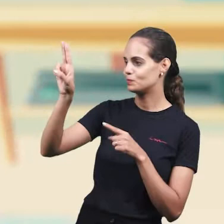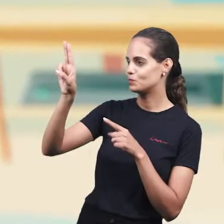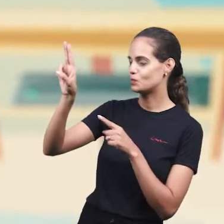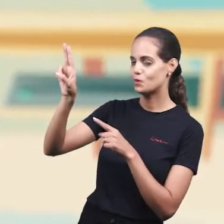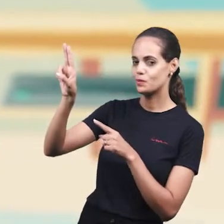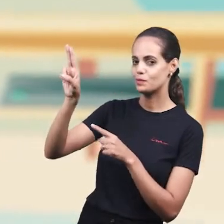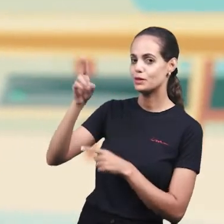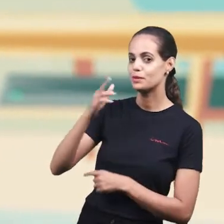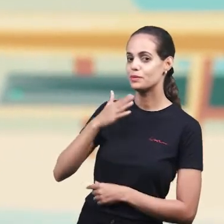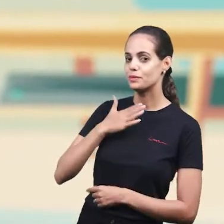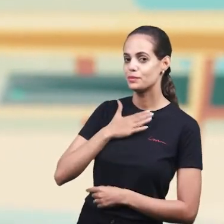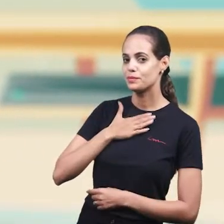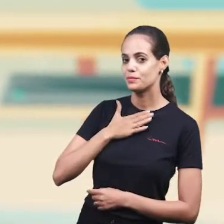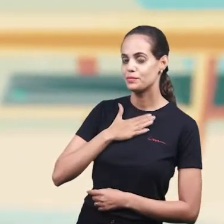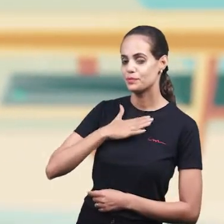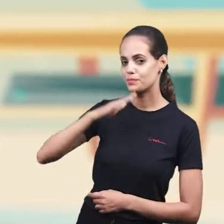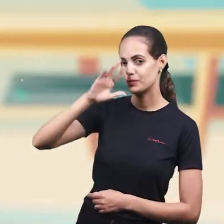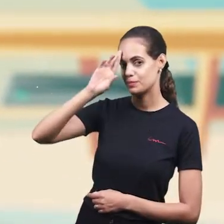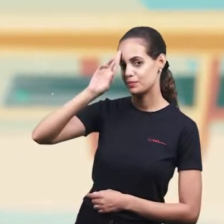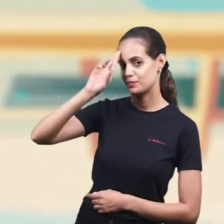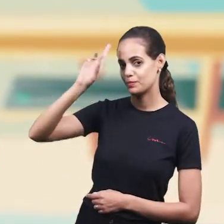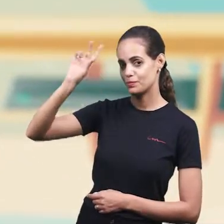Чудесное имя Его,